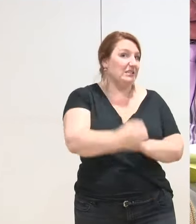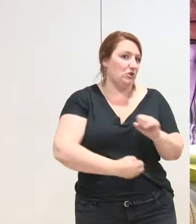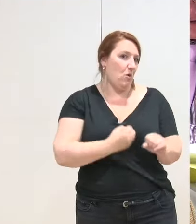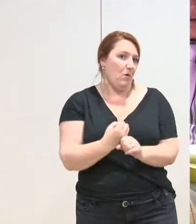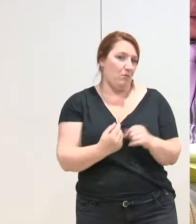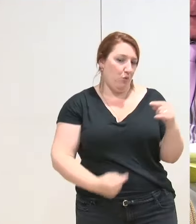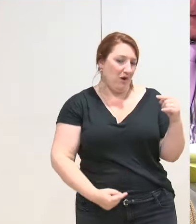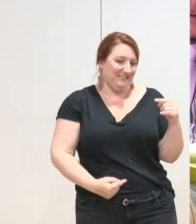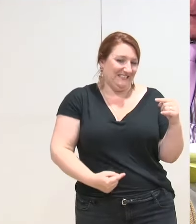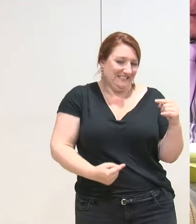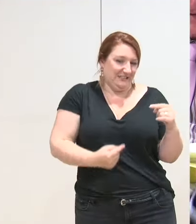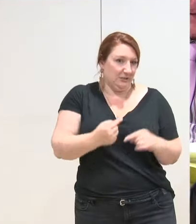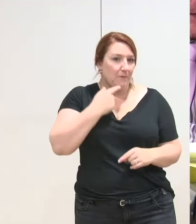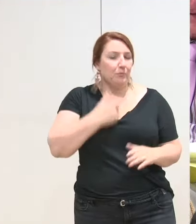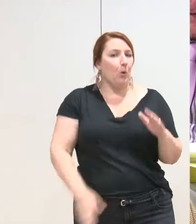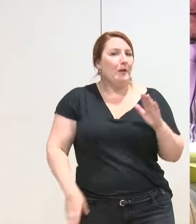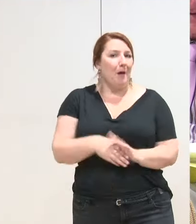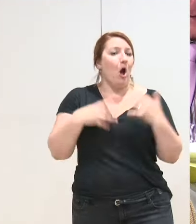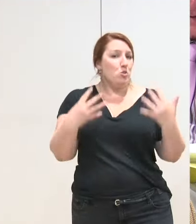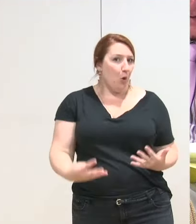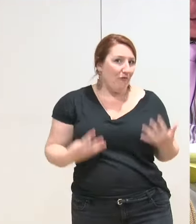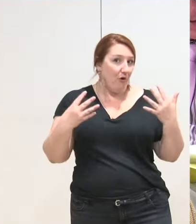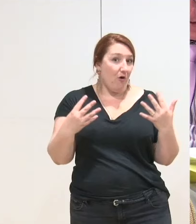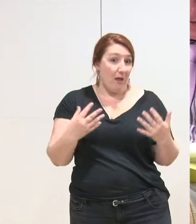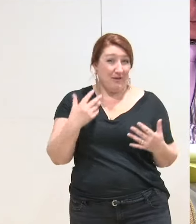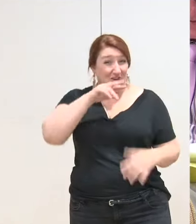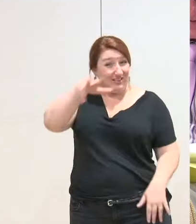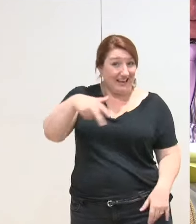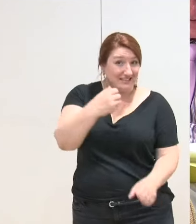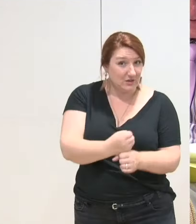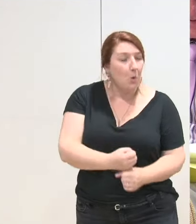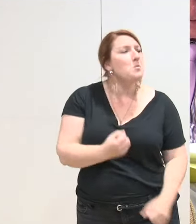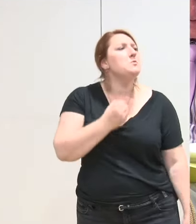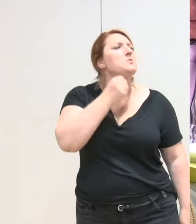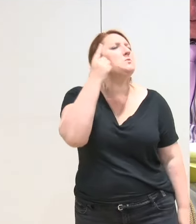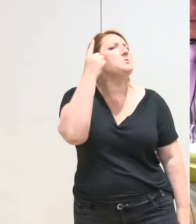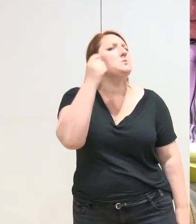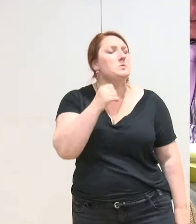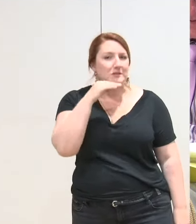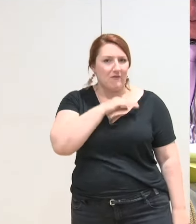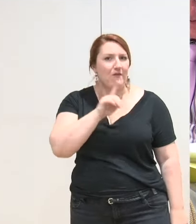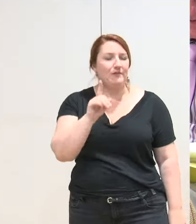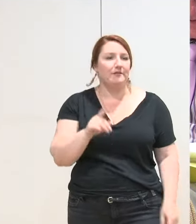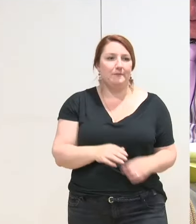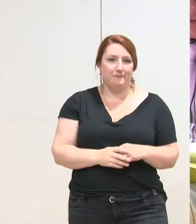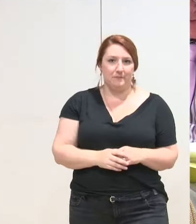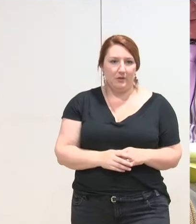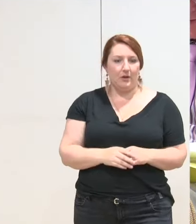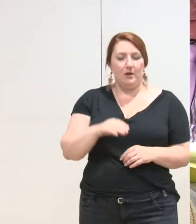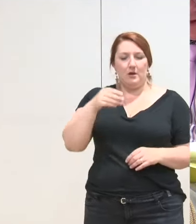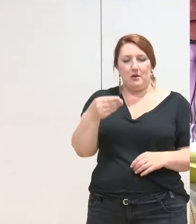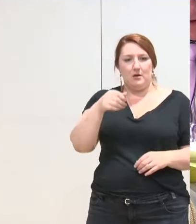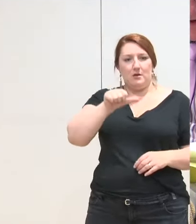qu'à 9 années de désendettement il y a 2 ans seulement les choses vont vite et marvejun en laoser n'est pas une